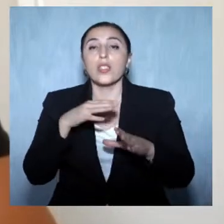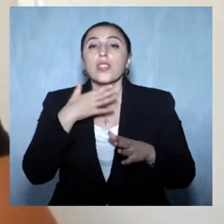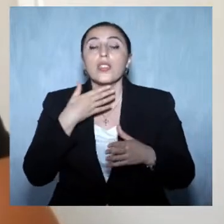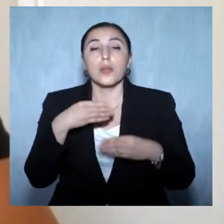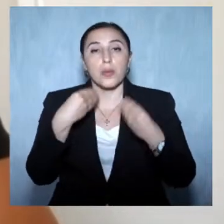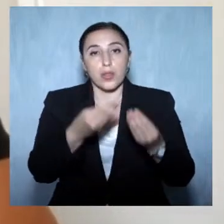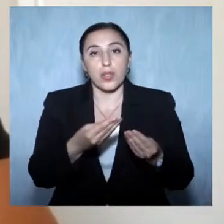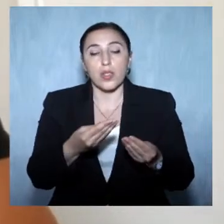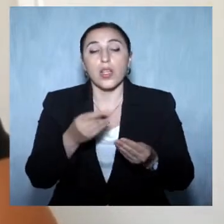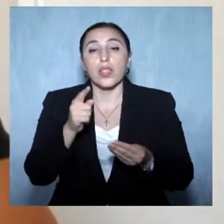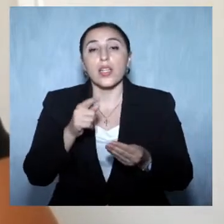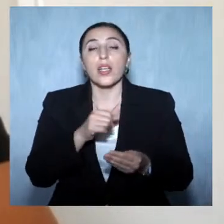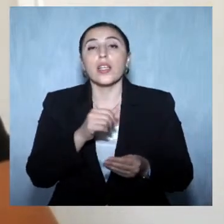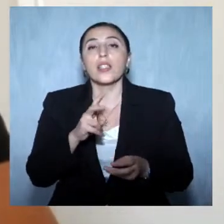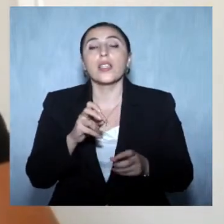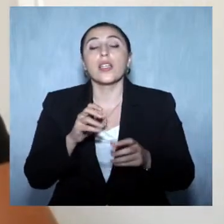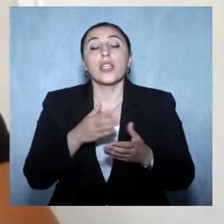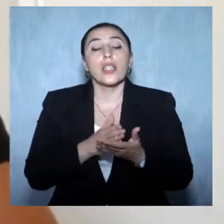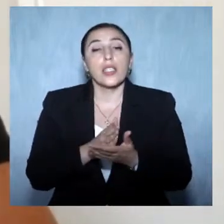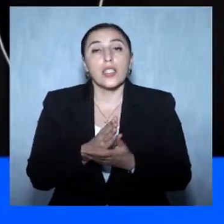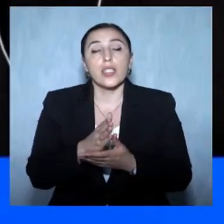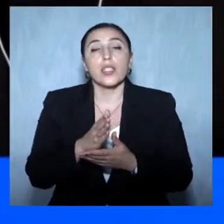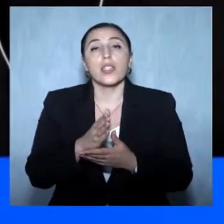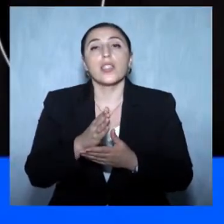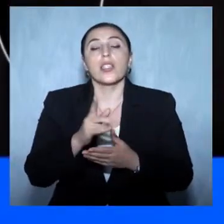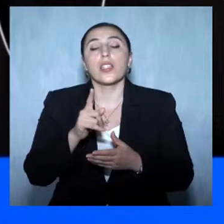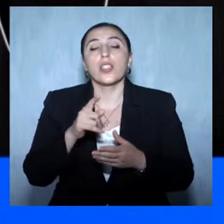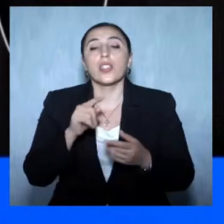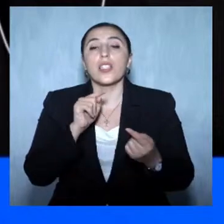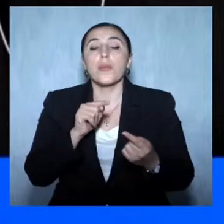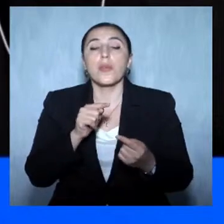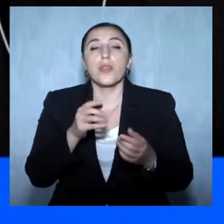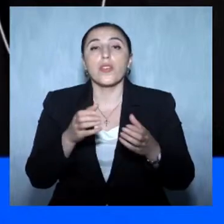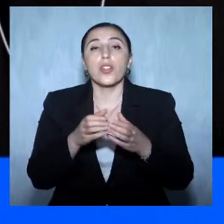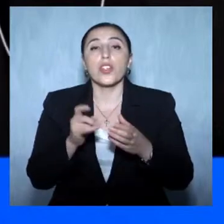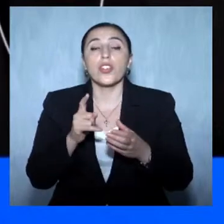նավալնությունը։ Մմենք